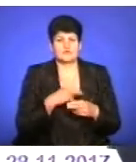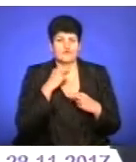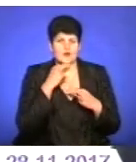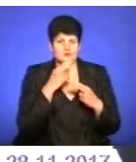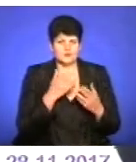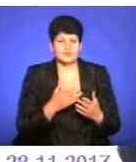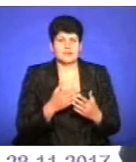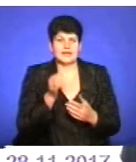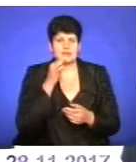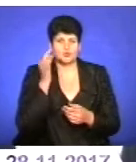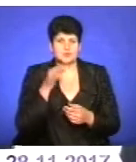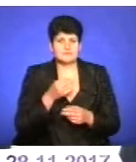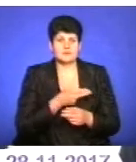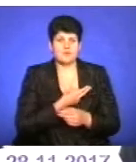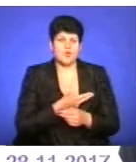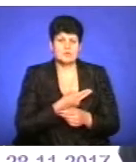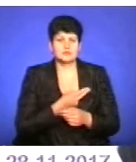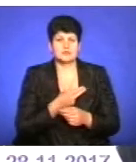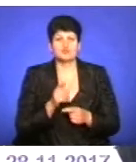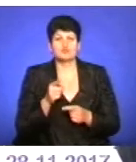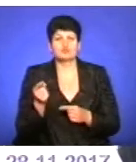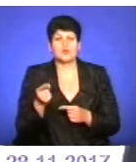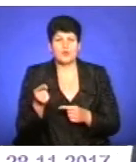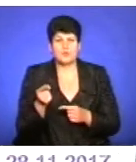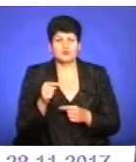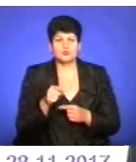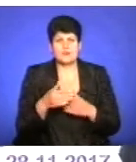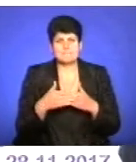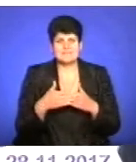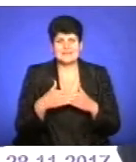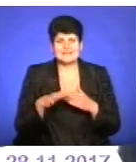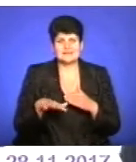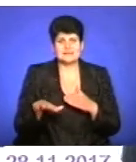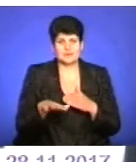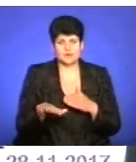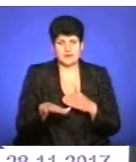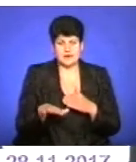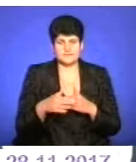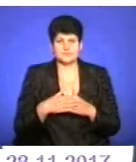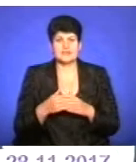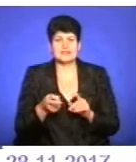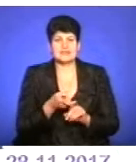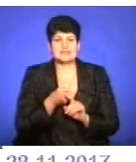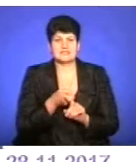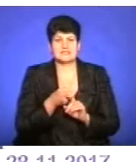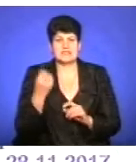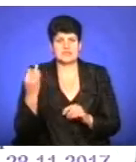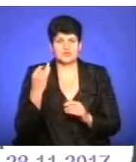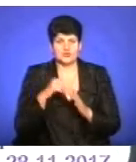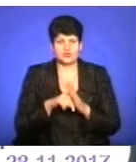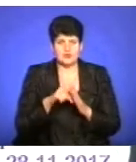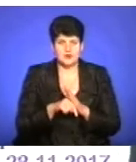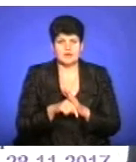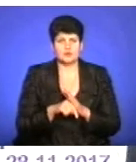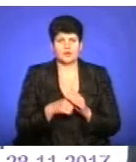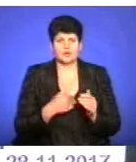досвід польський, але вперше за все, чому Тернопіль, тому що є близькість територіальна, є зв'язки історичного характеру. Так,